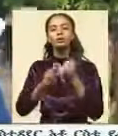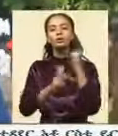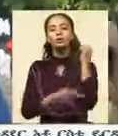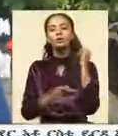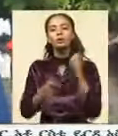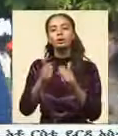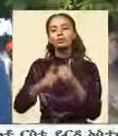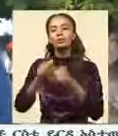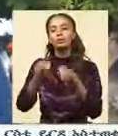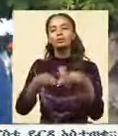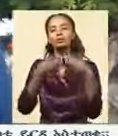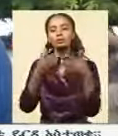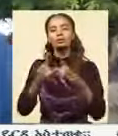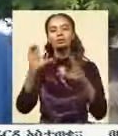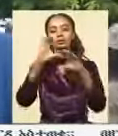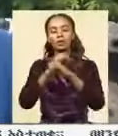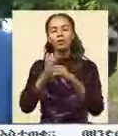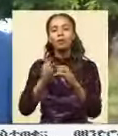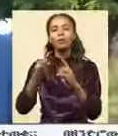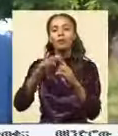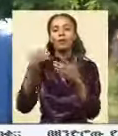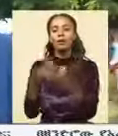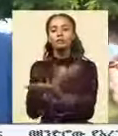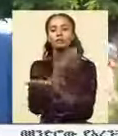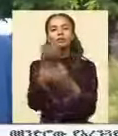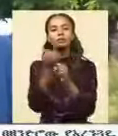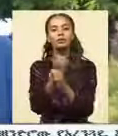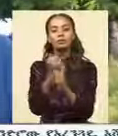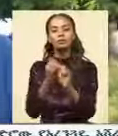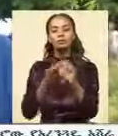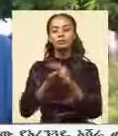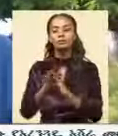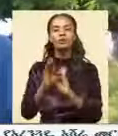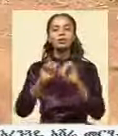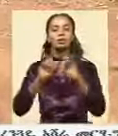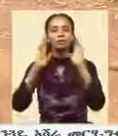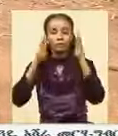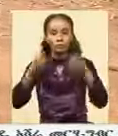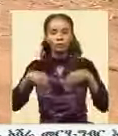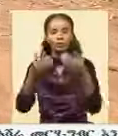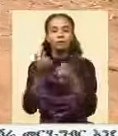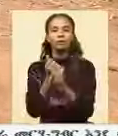ቅድሚያ ሰጠን ለመጨረስ፣ ቀጥሎ ደግሞ ወደ አዳዲስ ስራዎችን ለመግባት ያው ትልቅ ትኩረት ሰጠን እየሰራን ነው።